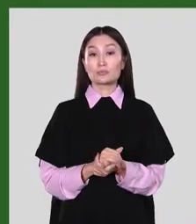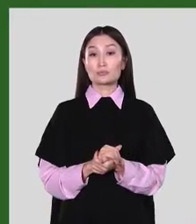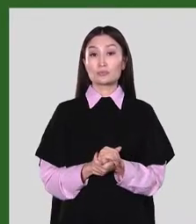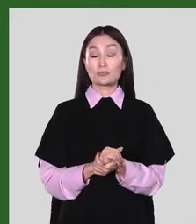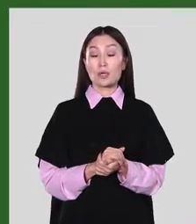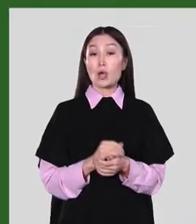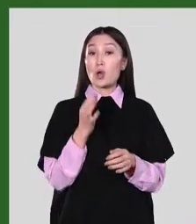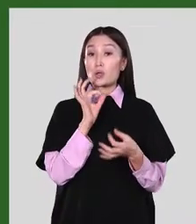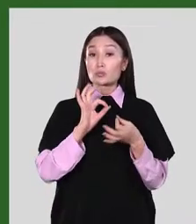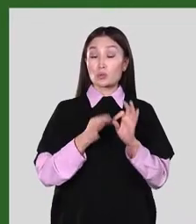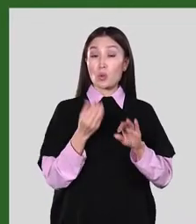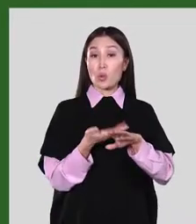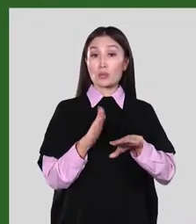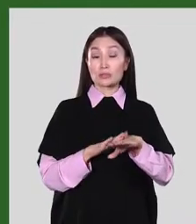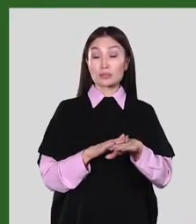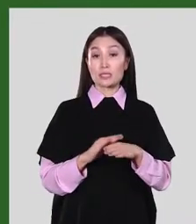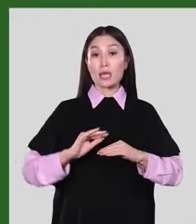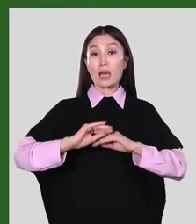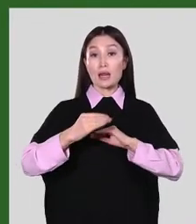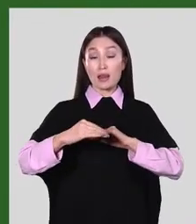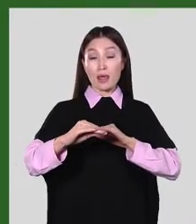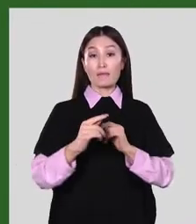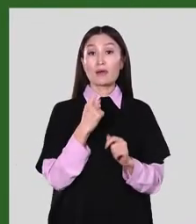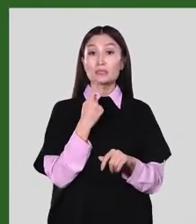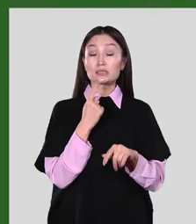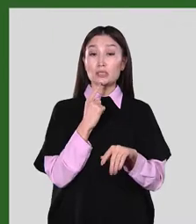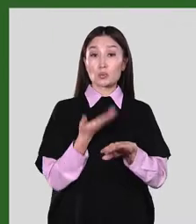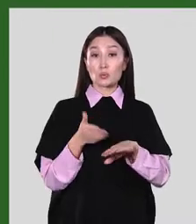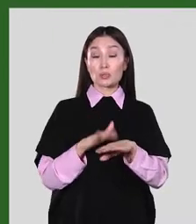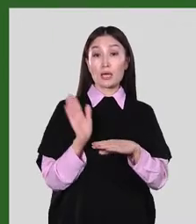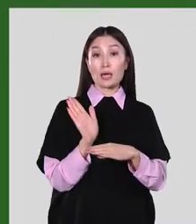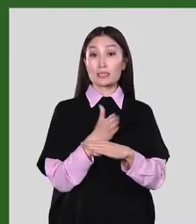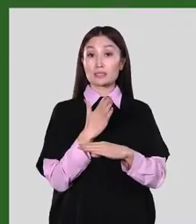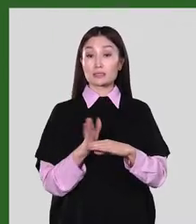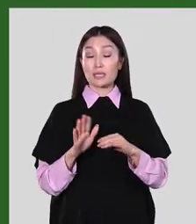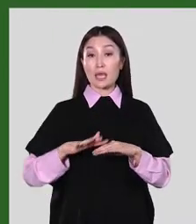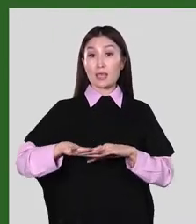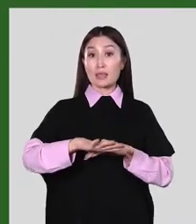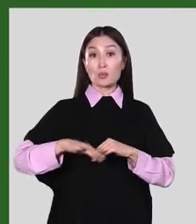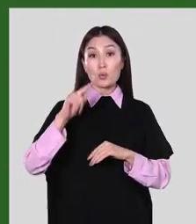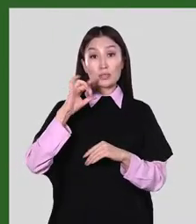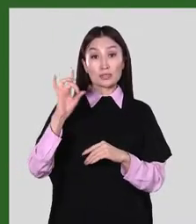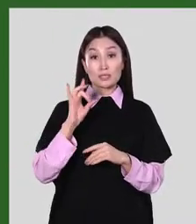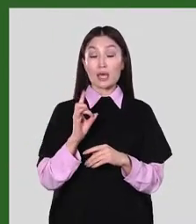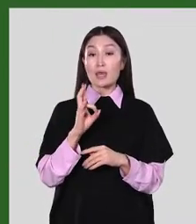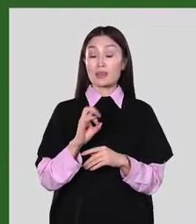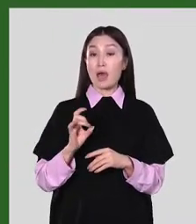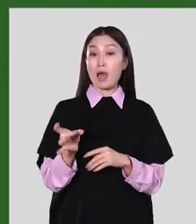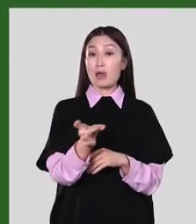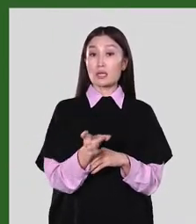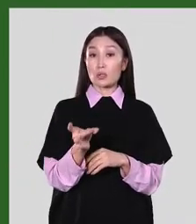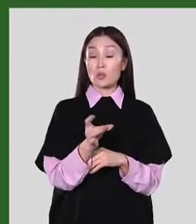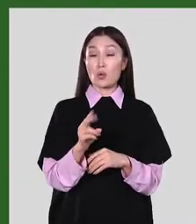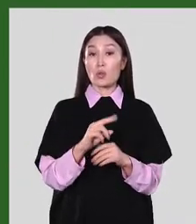сложность и контрастность рельефа затрудняет разделение территории кыргызстана на регионы по